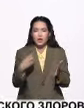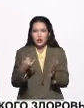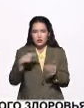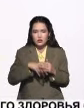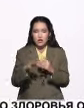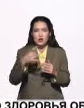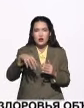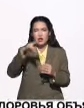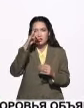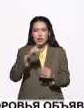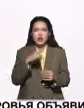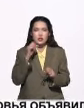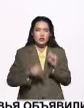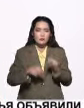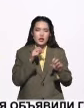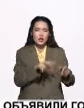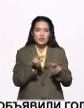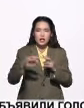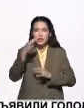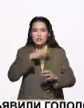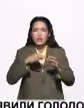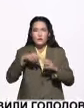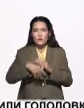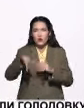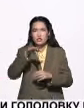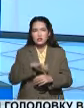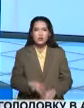Это также позволит регулировать цены на препараты внутри страны.